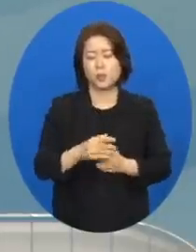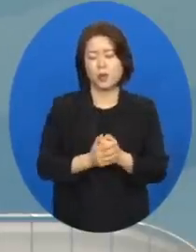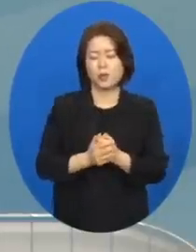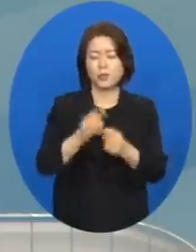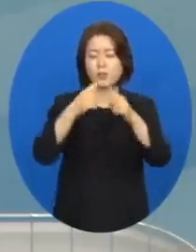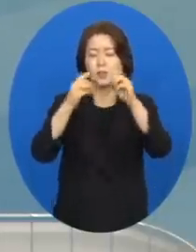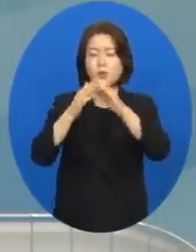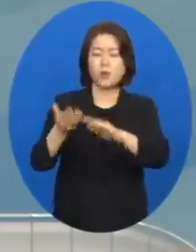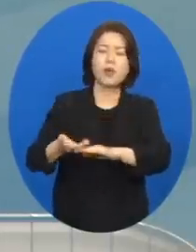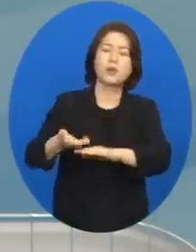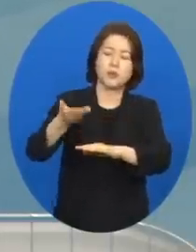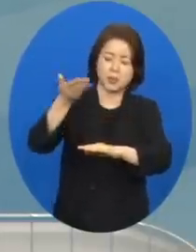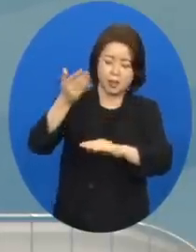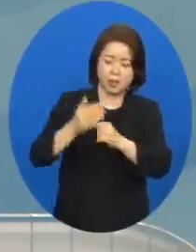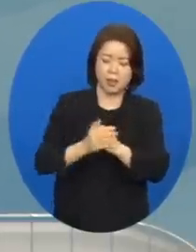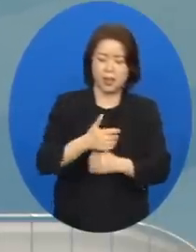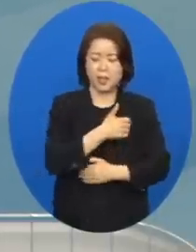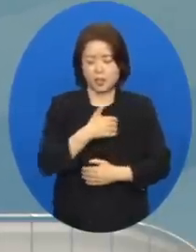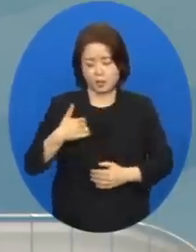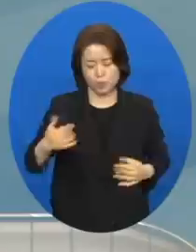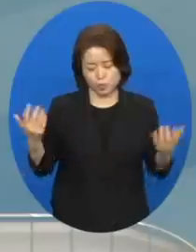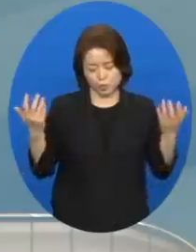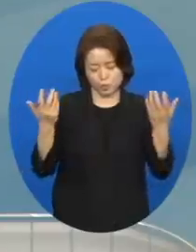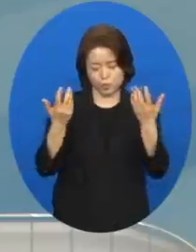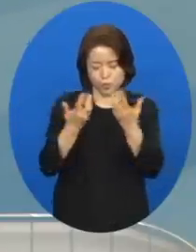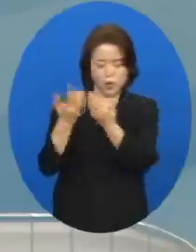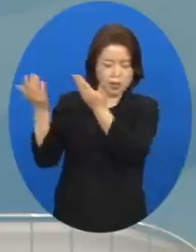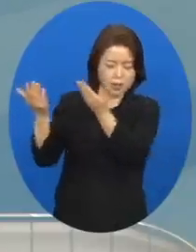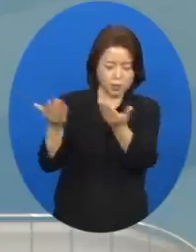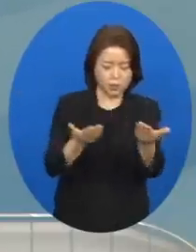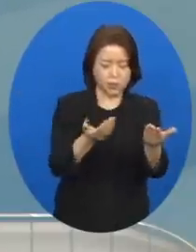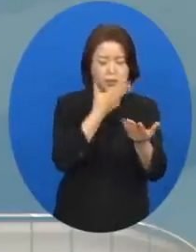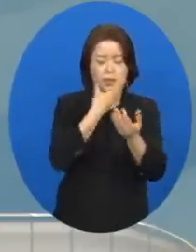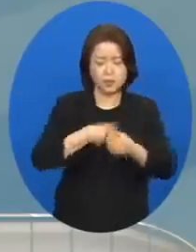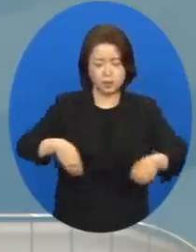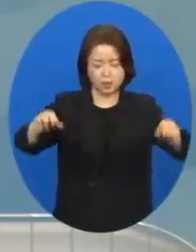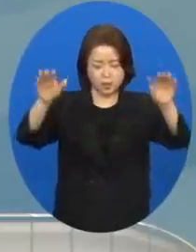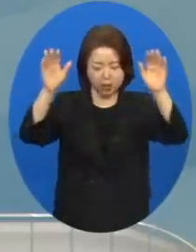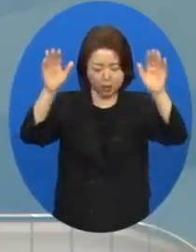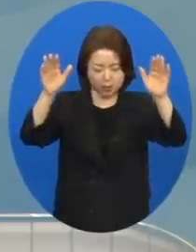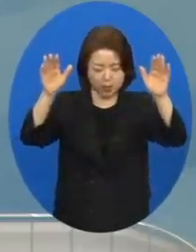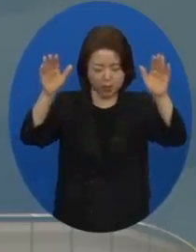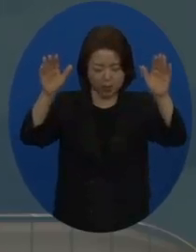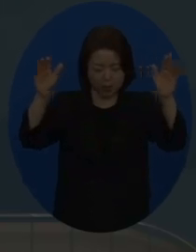교회 위에 충만하시기를 축원하옵나이다. 아멘.